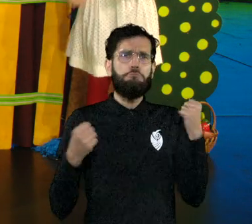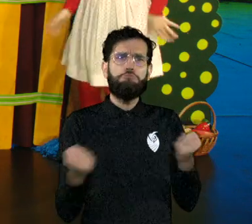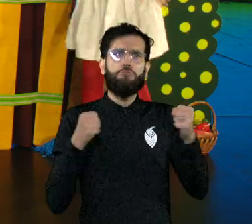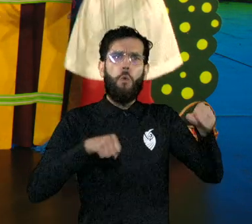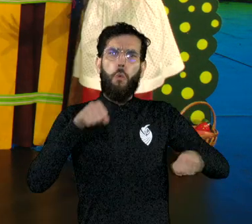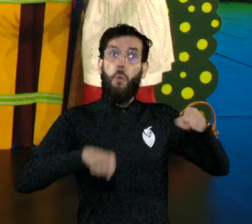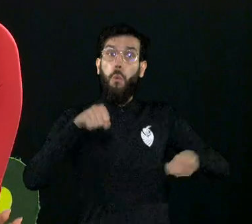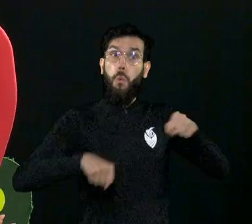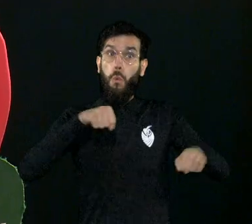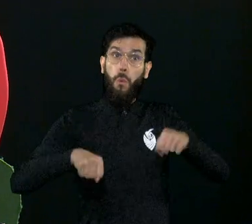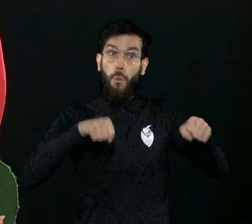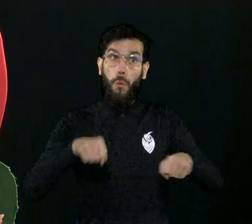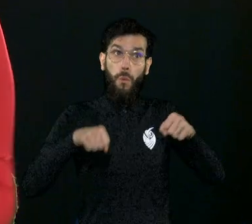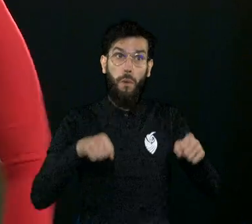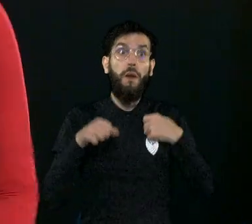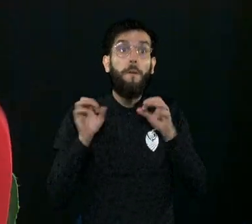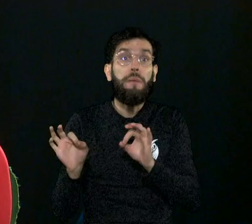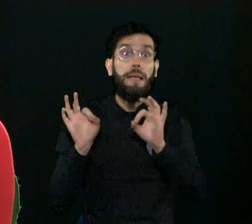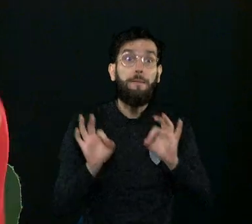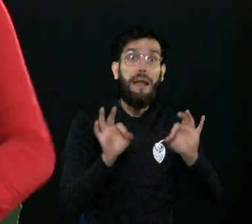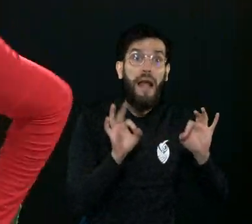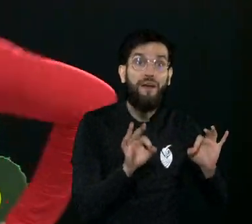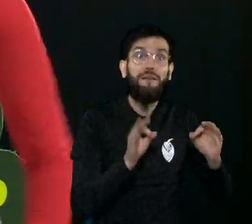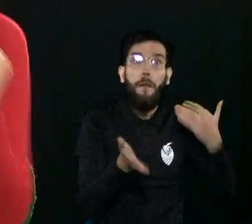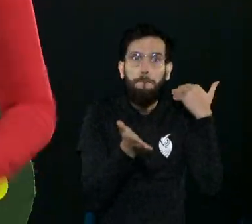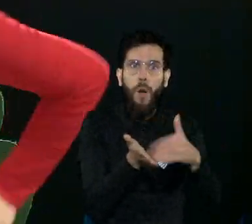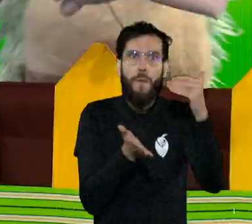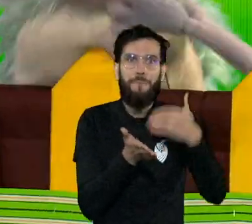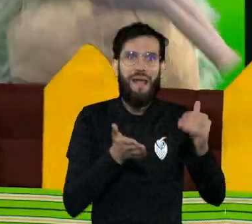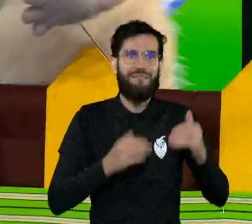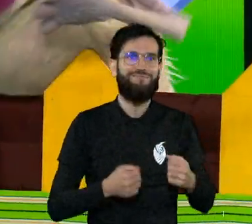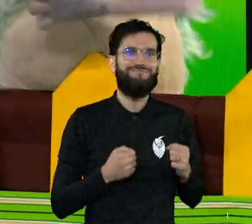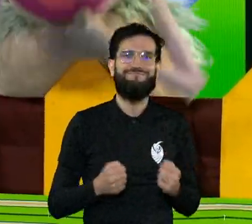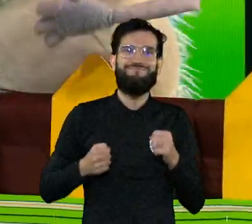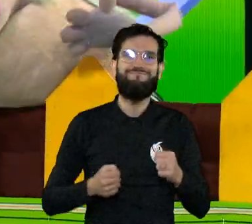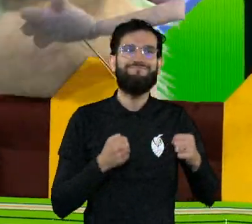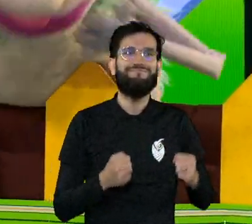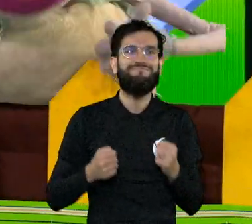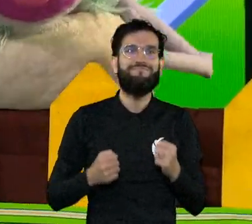nedohoní. Pripraviť sa, pozor, štart.